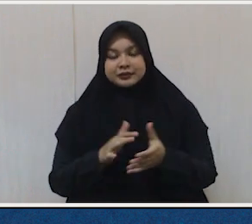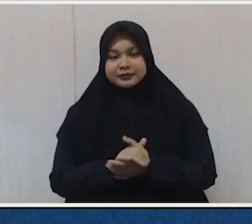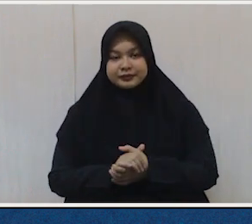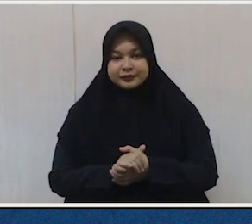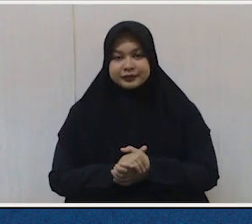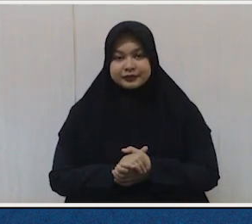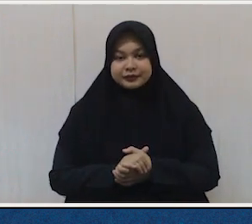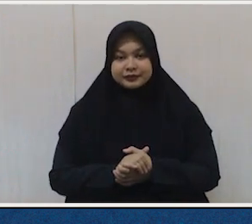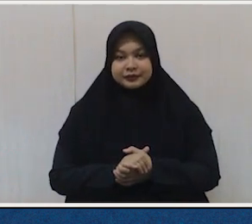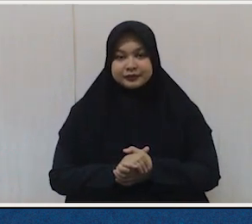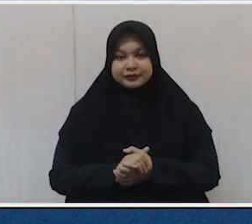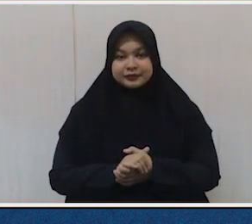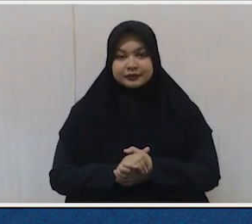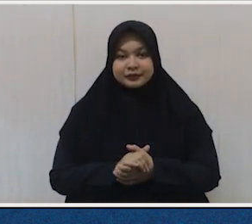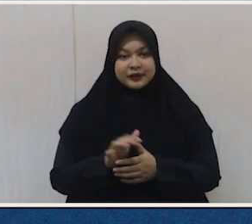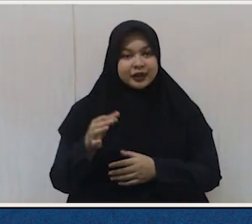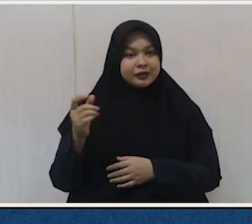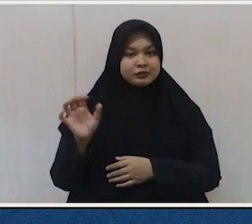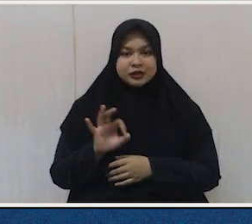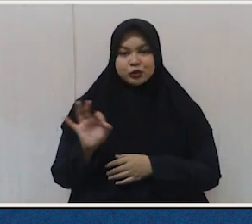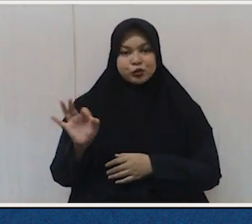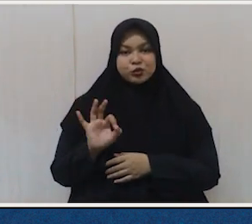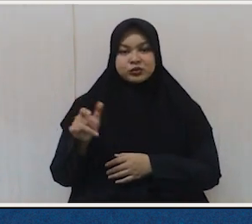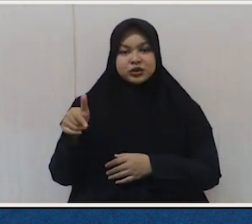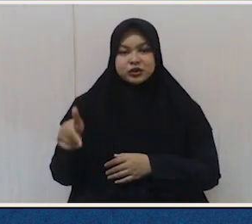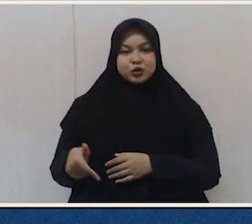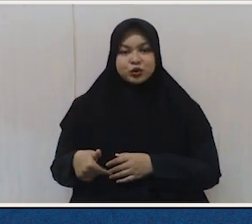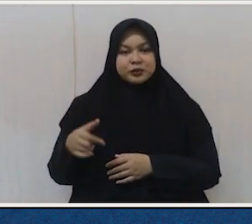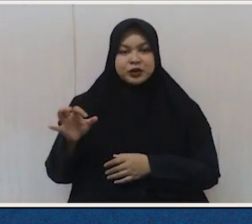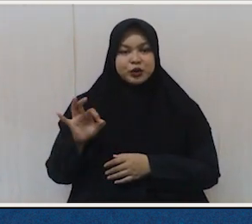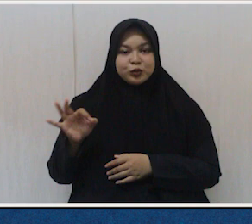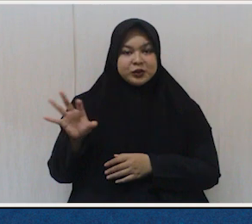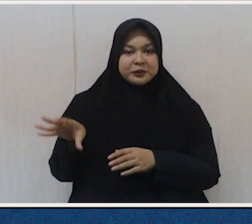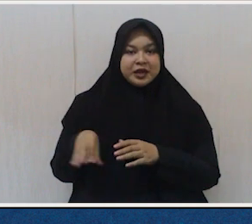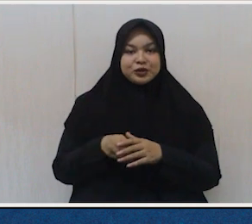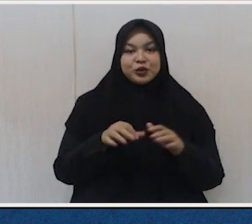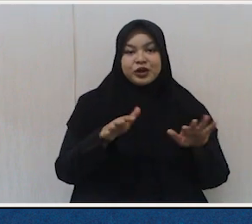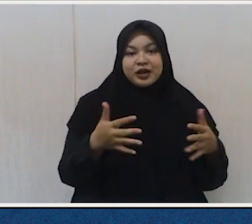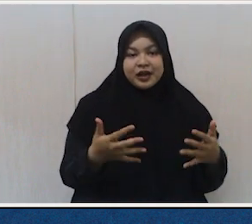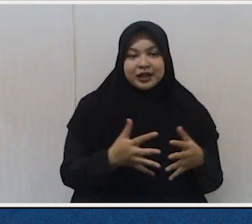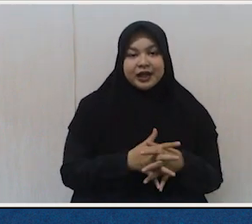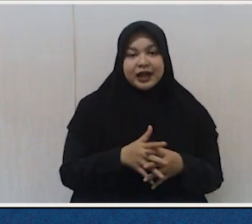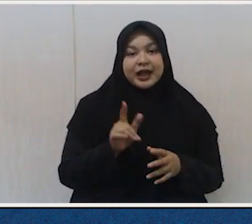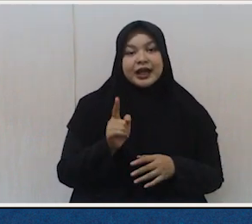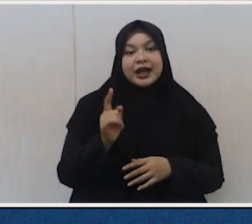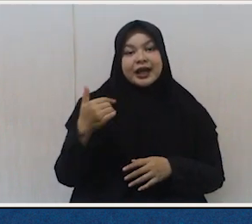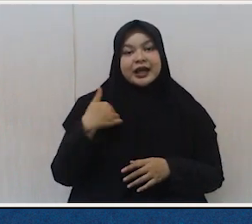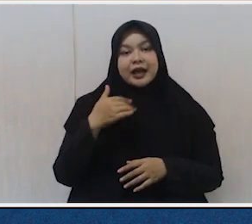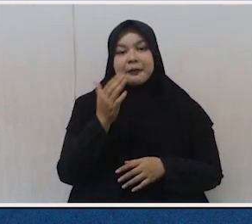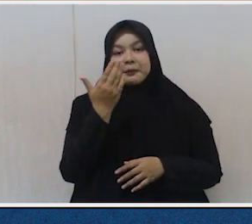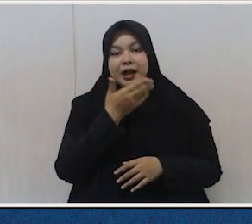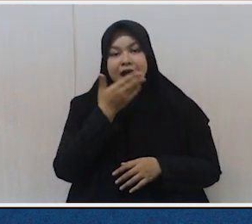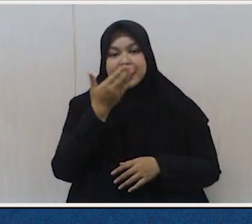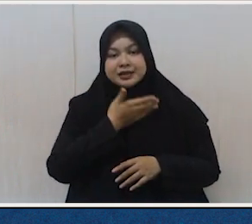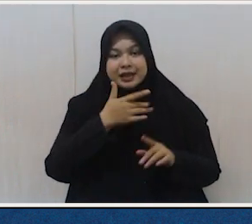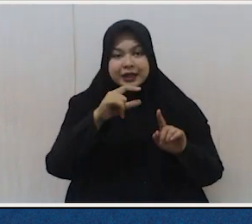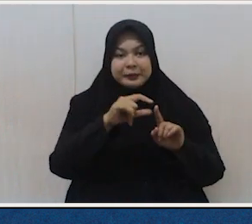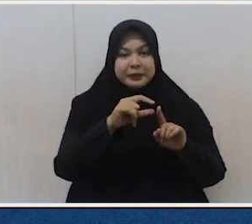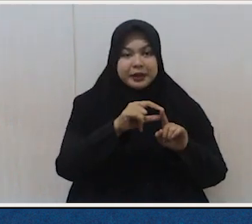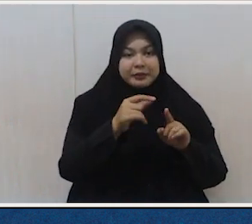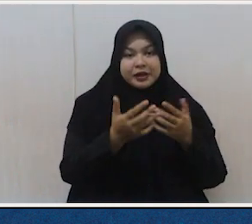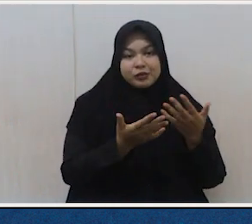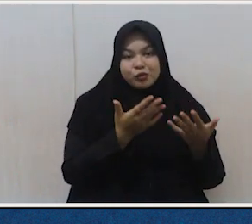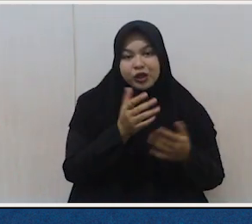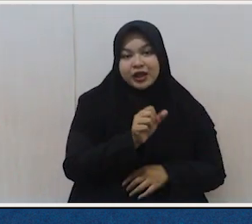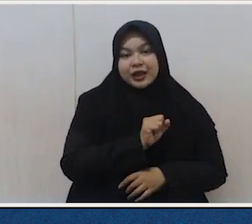nyoba belum masi ee belum kayaknya mas karena itu karenaadi karena ada bahasa di dalam PP itu